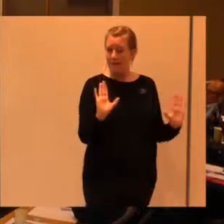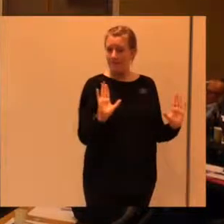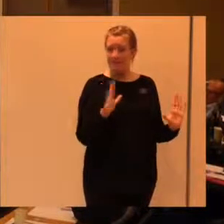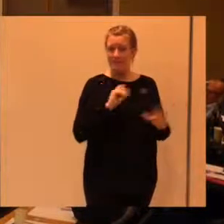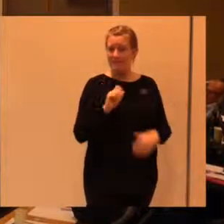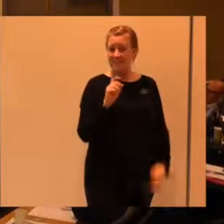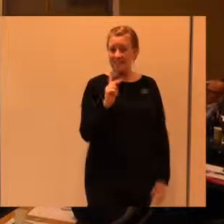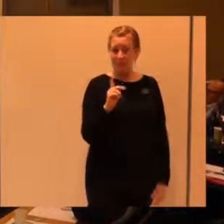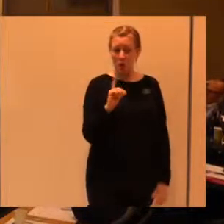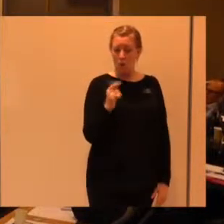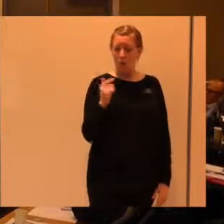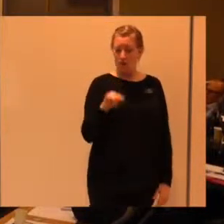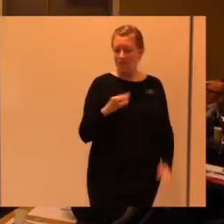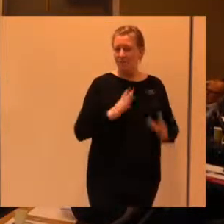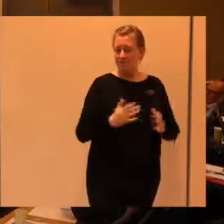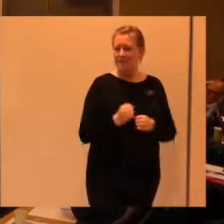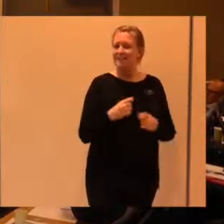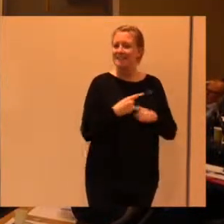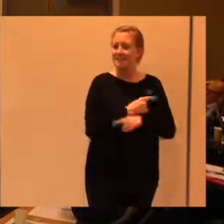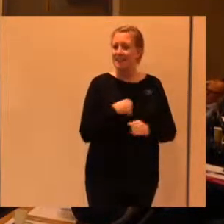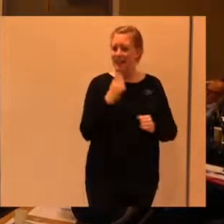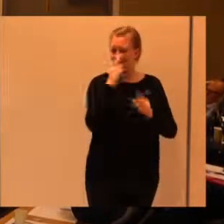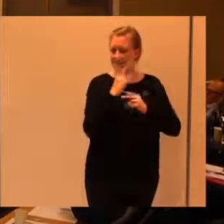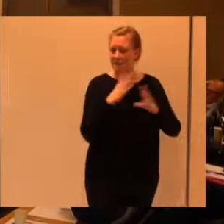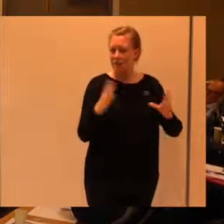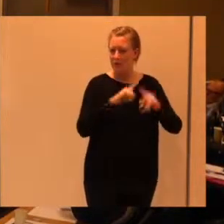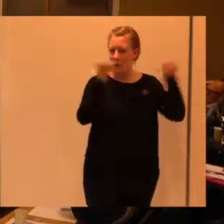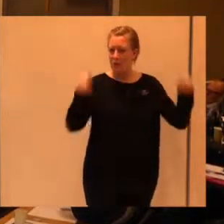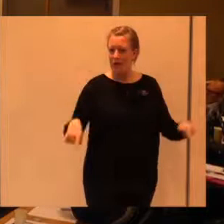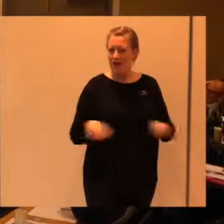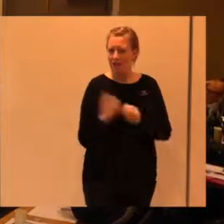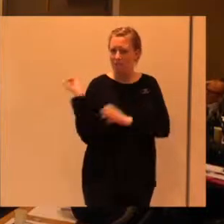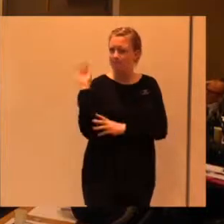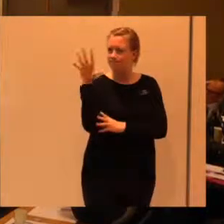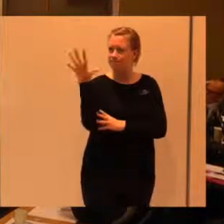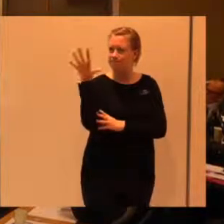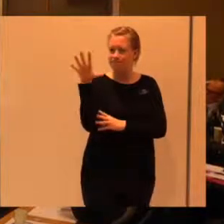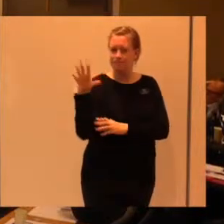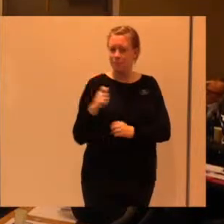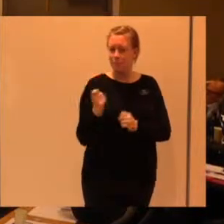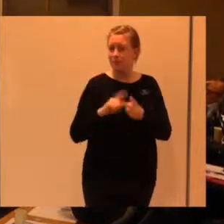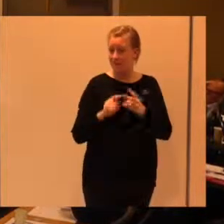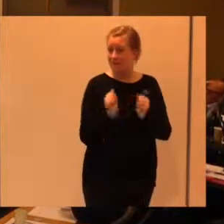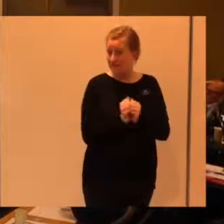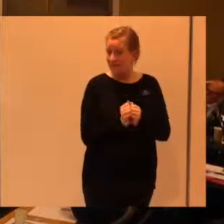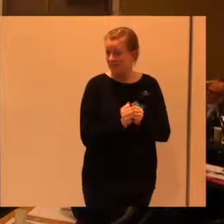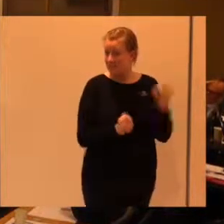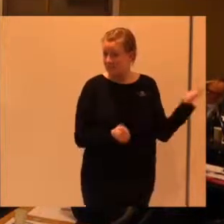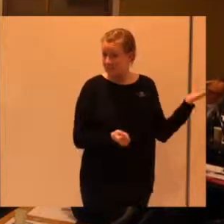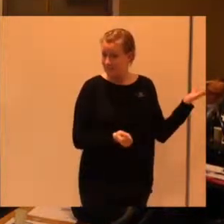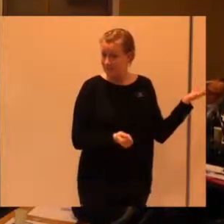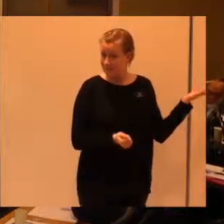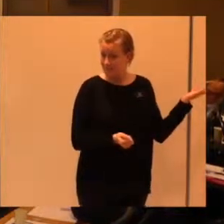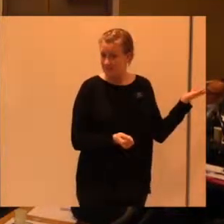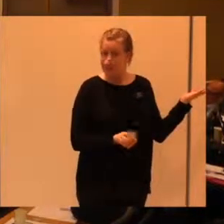den här byggnaden, utan det visualiseras på en skärm eller projiceras på något mystiskt sätt. Och det här är